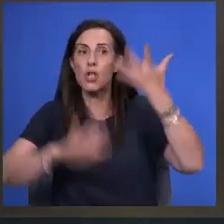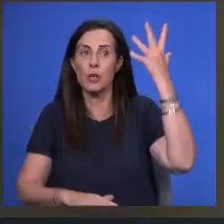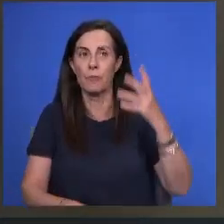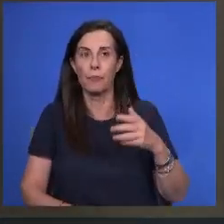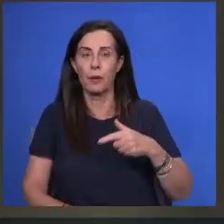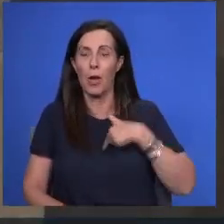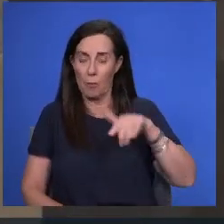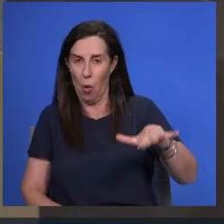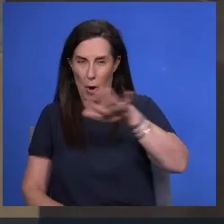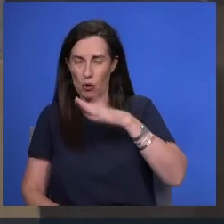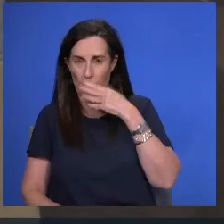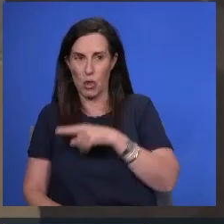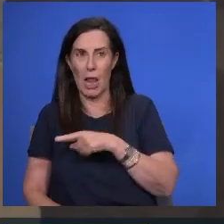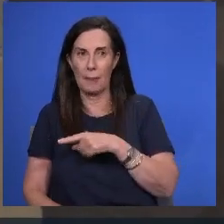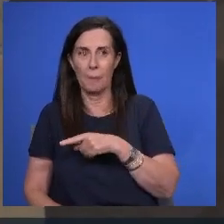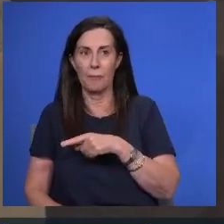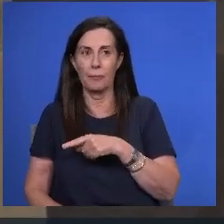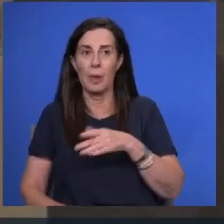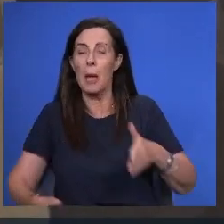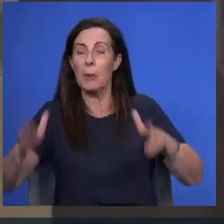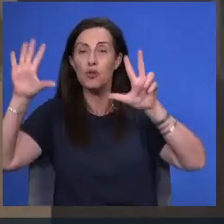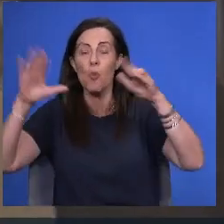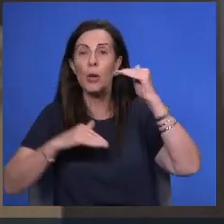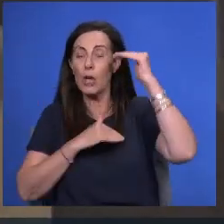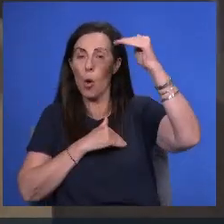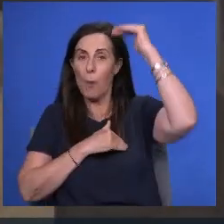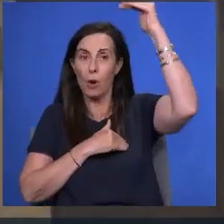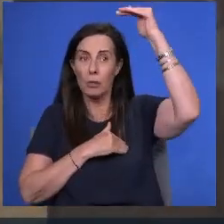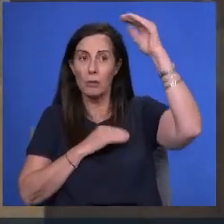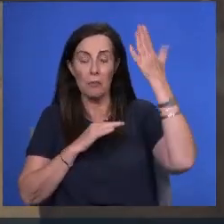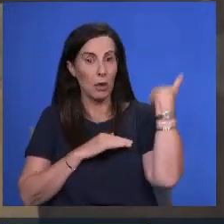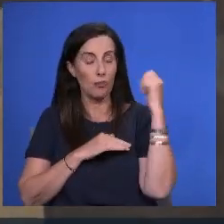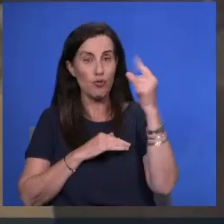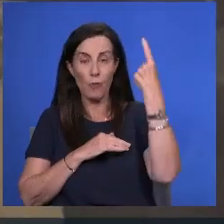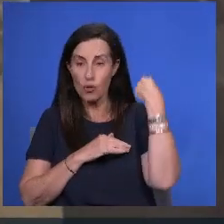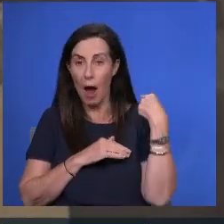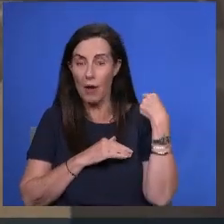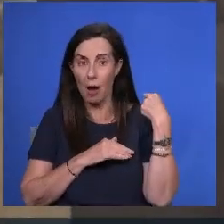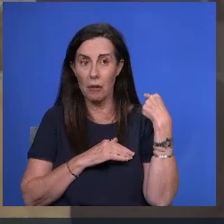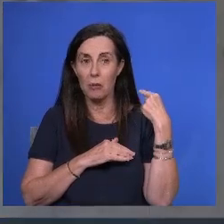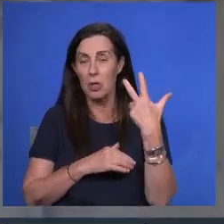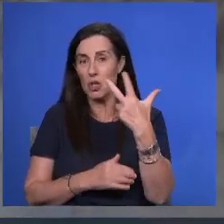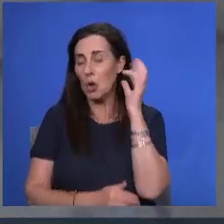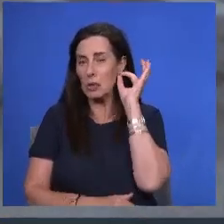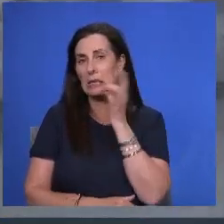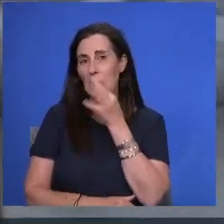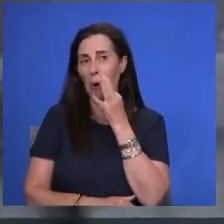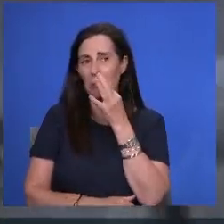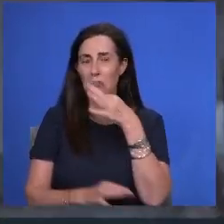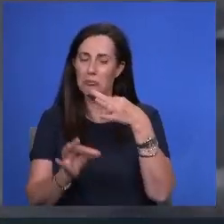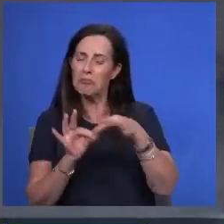כאן בשכונת קריית מנחם בירושלים, בניין בין 8 קומות, ממש לפני שבוע, 3 נערות